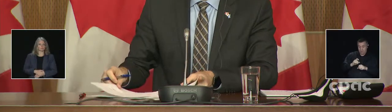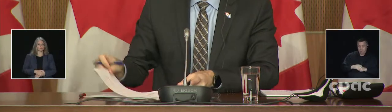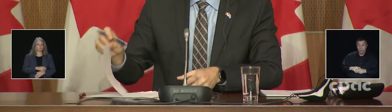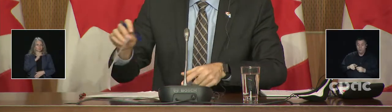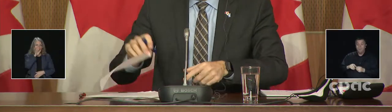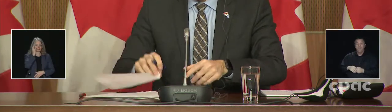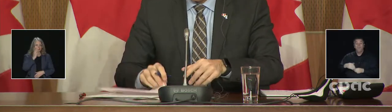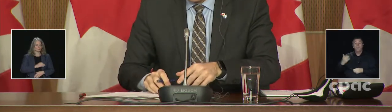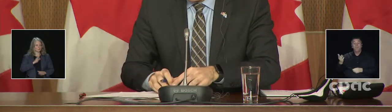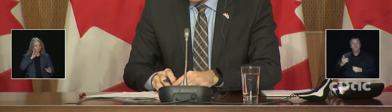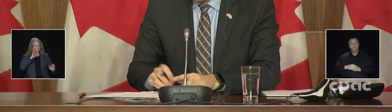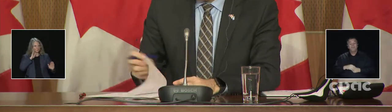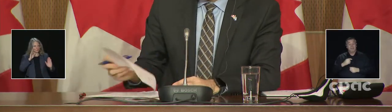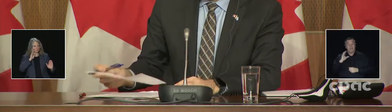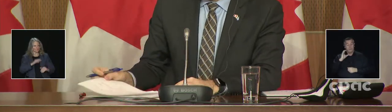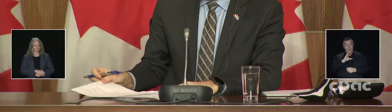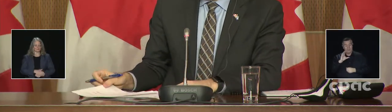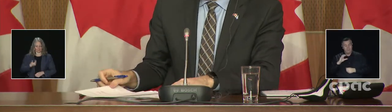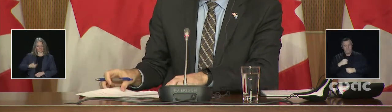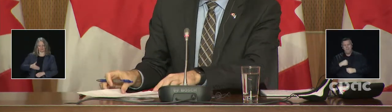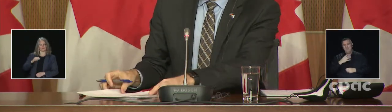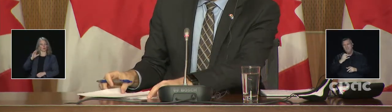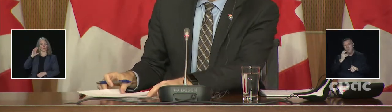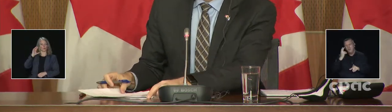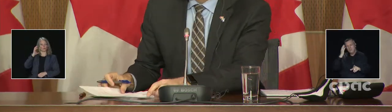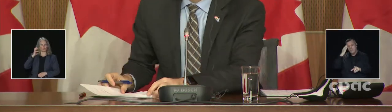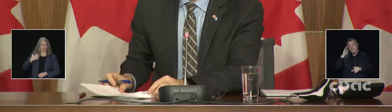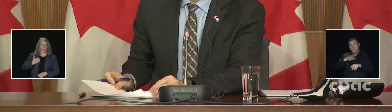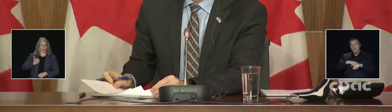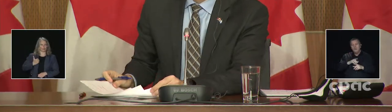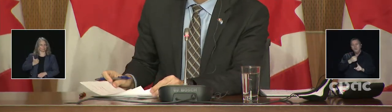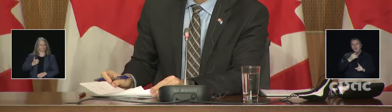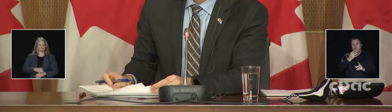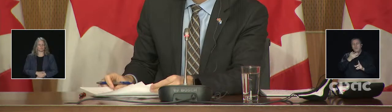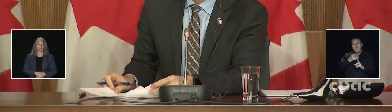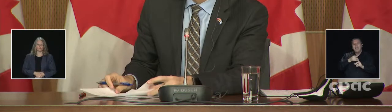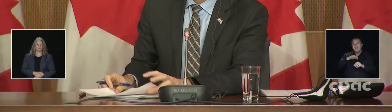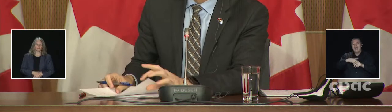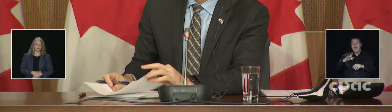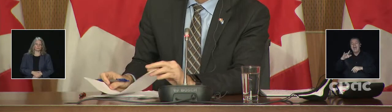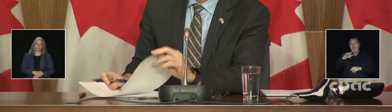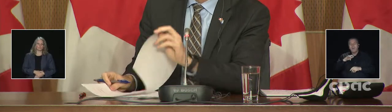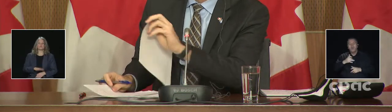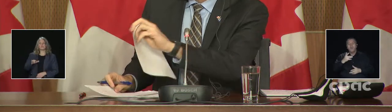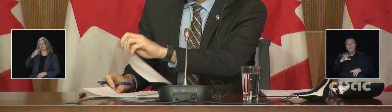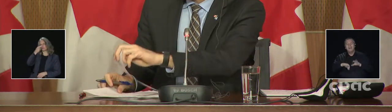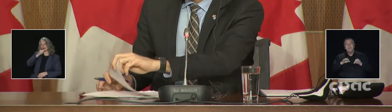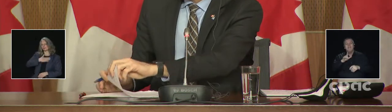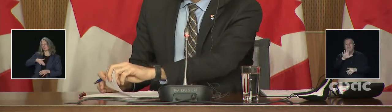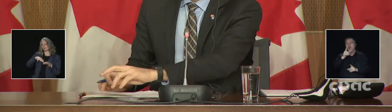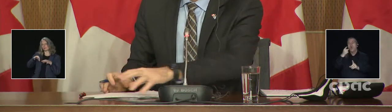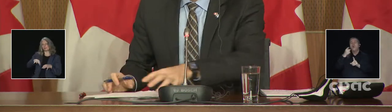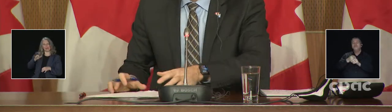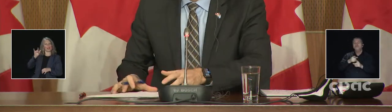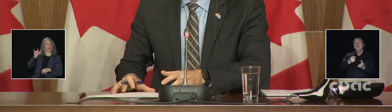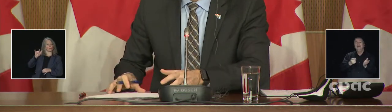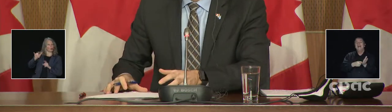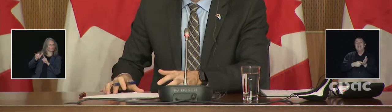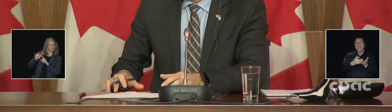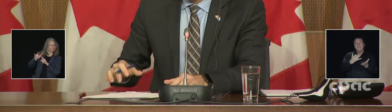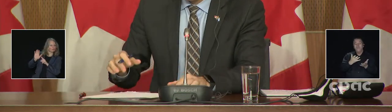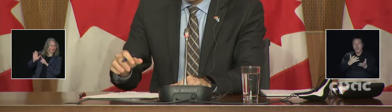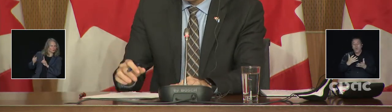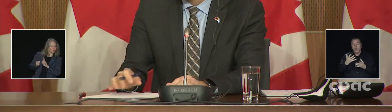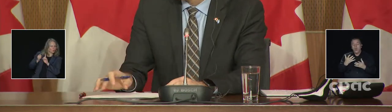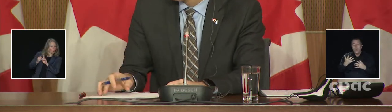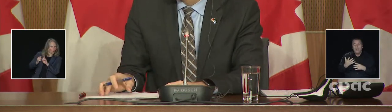Bonjour, Louis Blouin de Radio-Canada. Monsieur Duclos, j'aimerais vous entendre sur les cibles de dépistage dans les aéroports. C'est quoi votre objectif? Quand aimeriez-vous avoir atteint